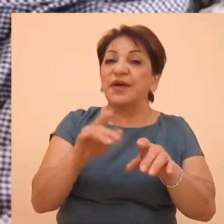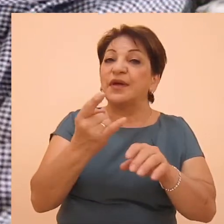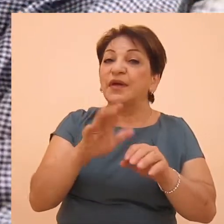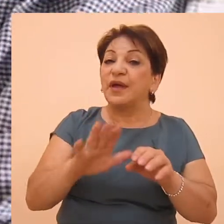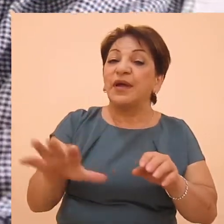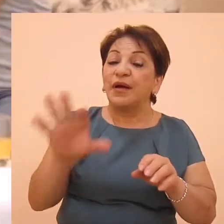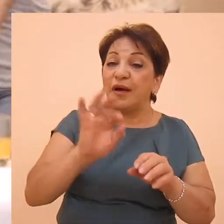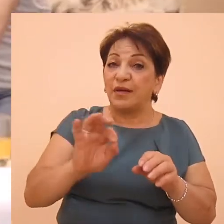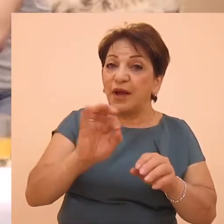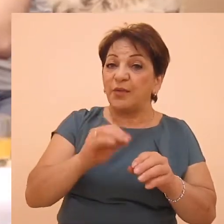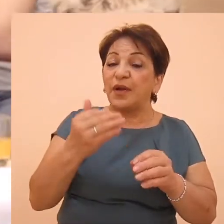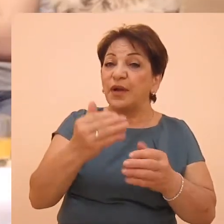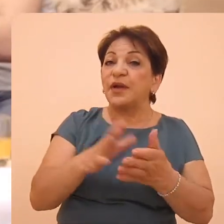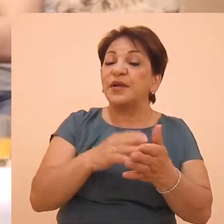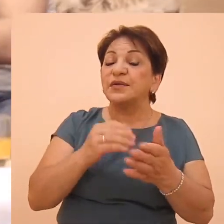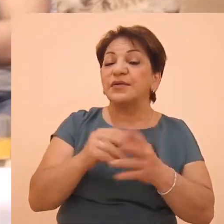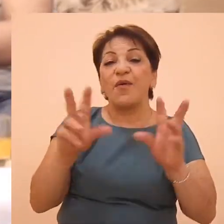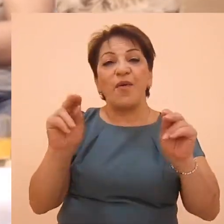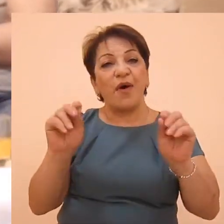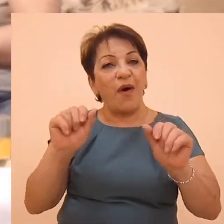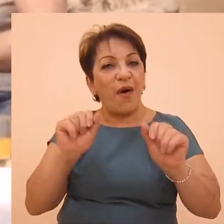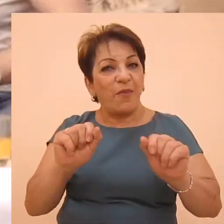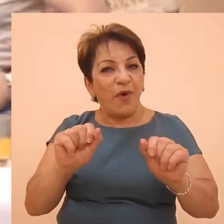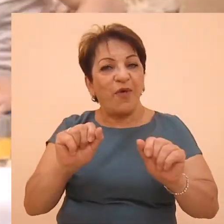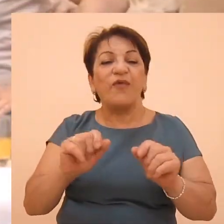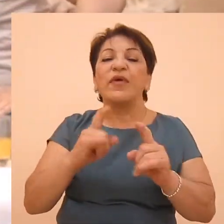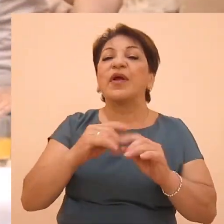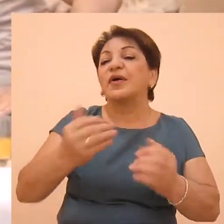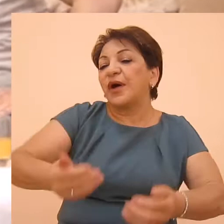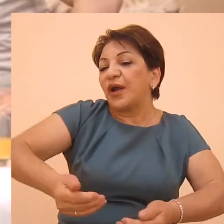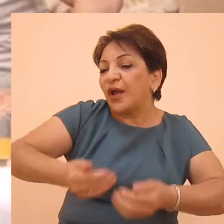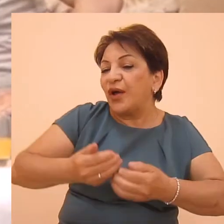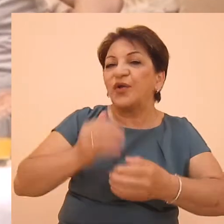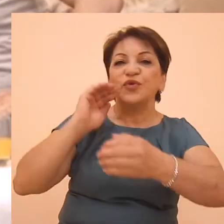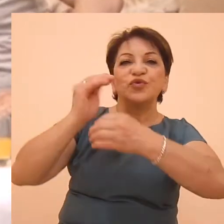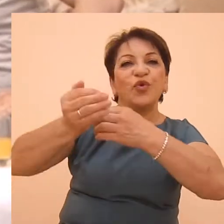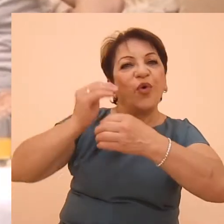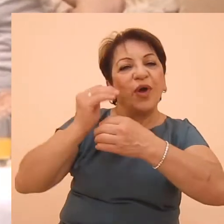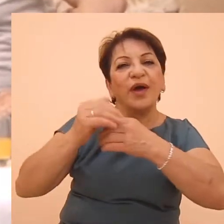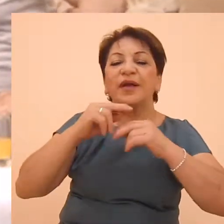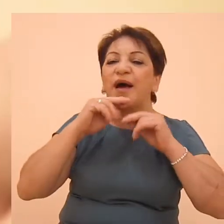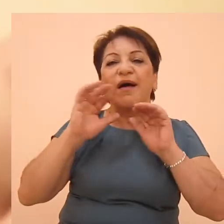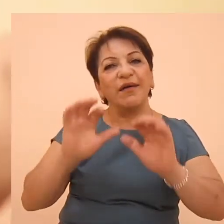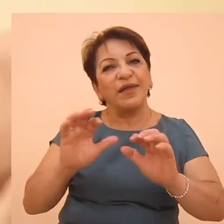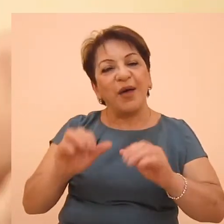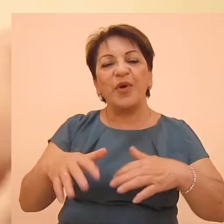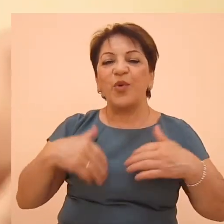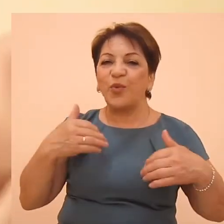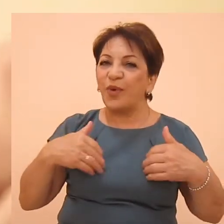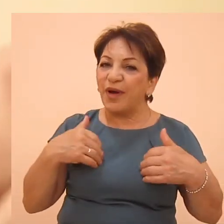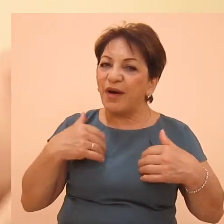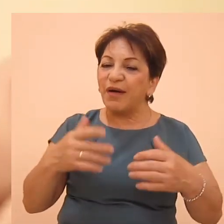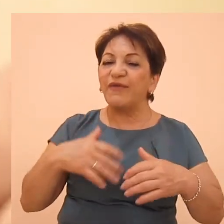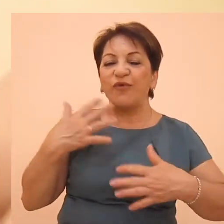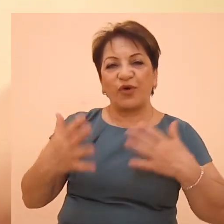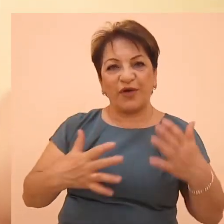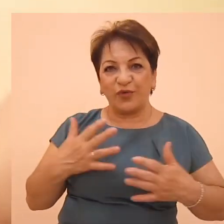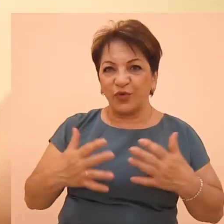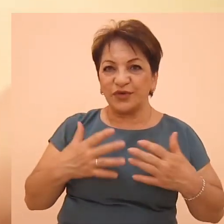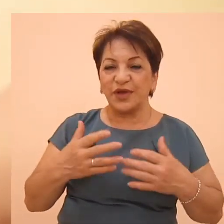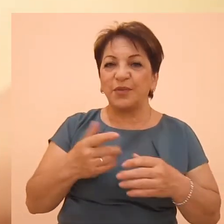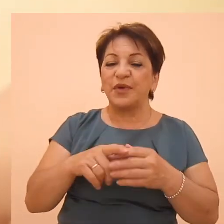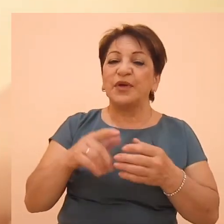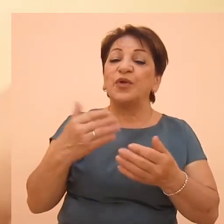Որպեսզի երեխաներն իրենց զգան ապահով, նրանց պետք է գրկել, շոյել և խնամել ուրախությամբ ու ոգևորությամբ։ Նույնիսկ